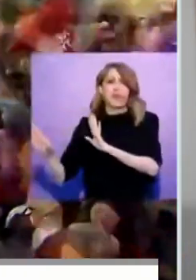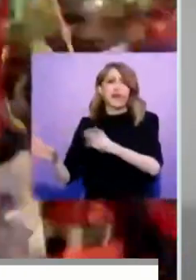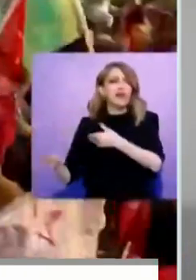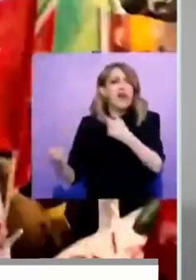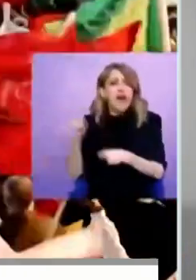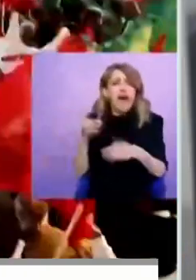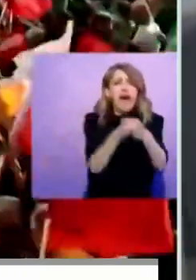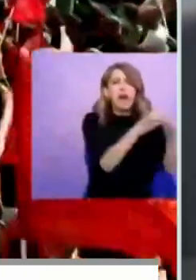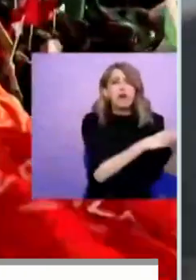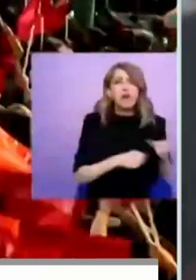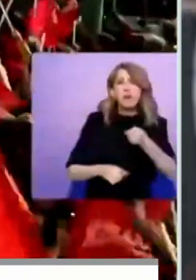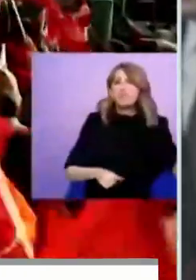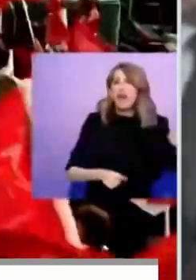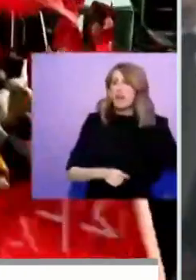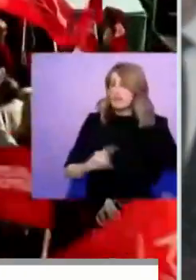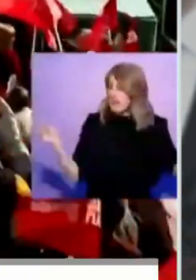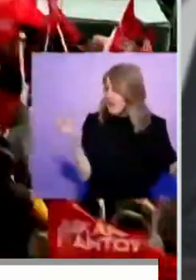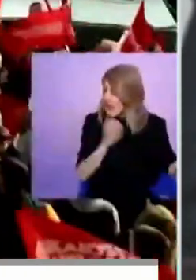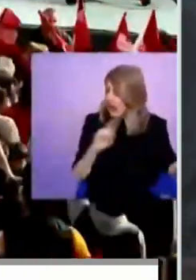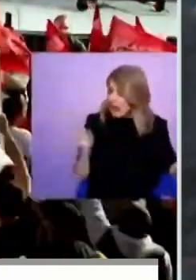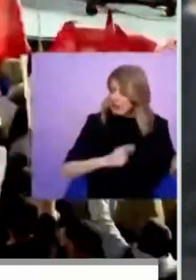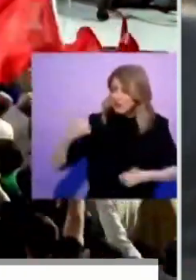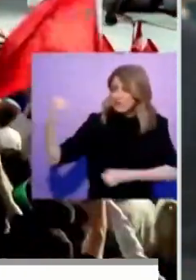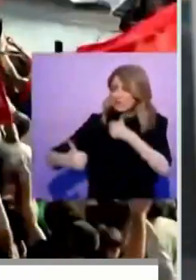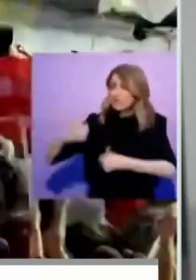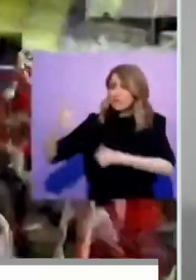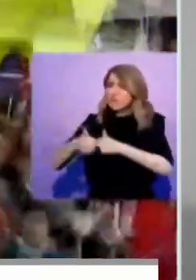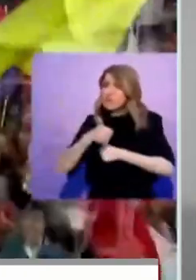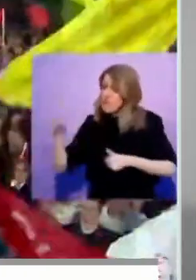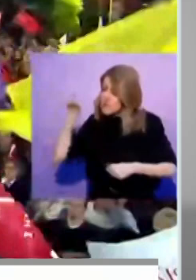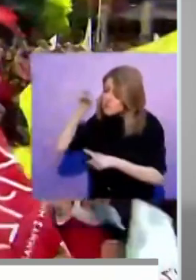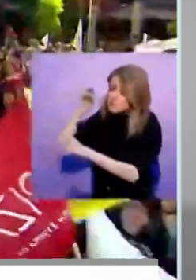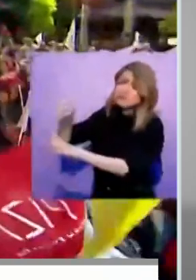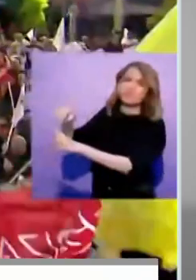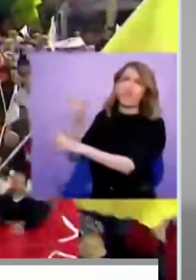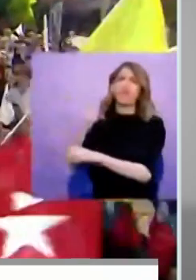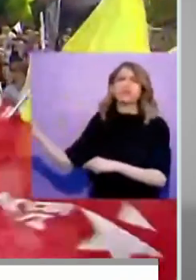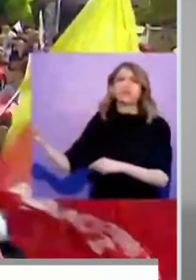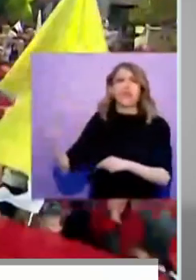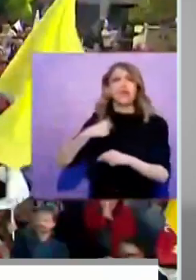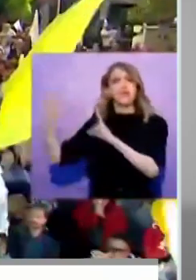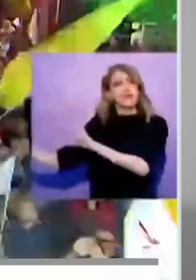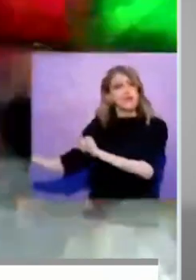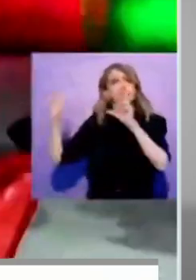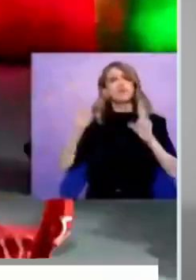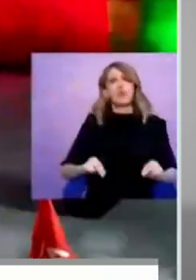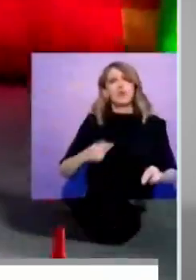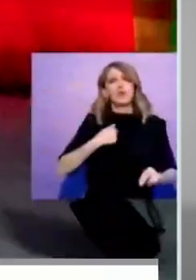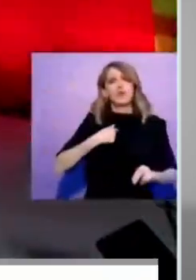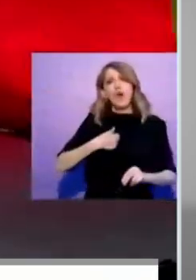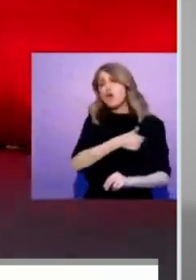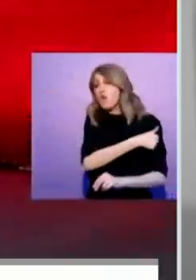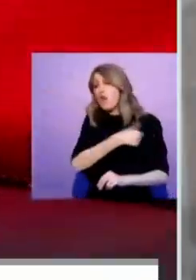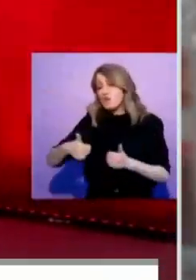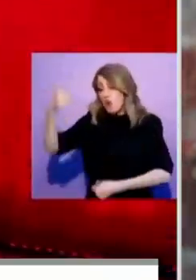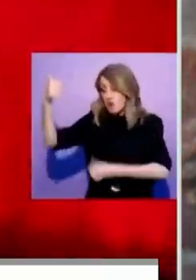που θα πάρουν οι νέοι και οι νέες, οι αναποφάσεις. Έριξε έτσι και αυτός το γάντι στους αναποφάσεις τους. Απευθυνόμενος στους